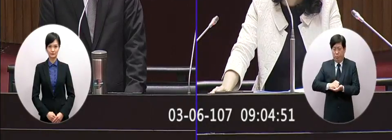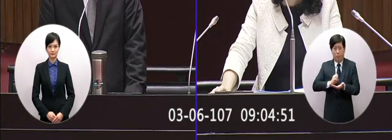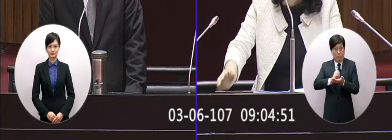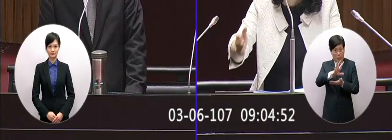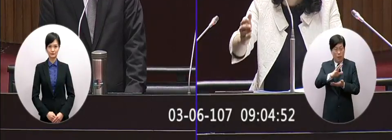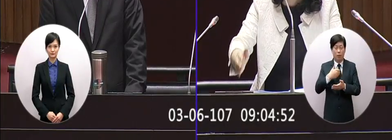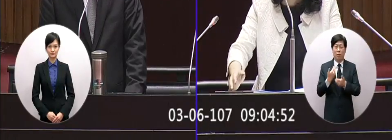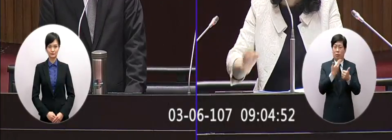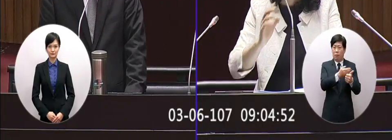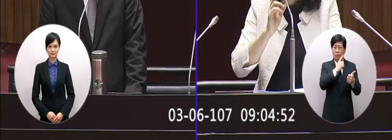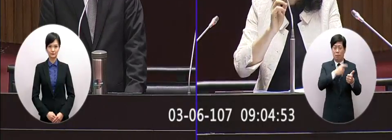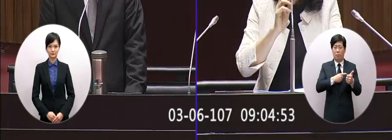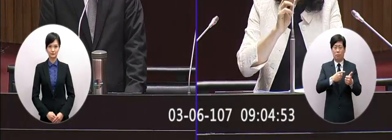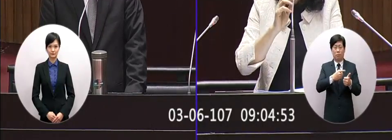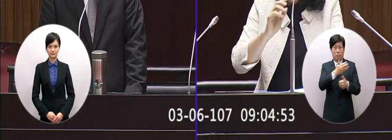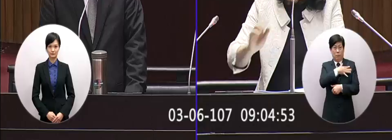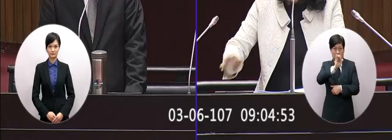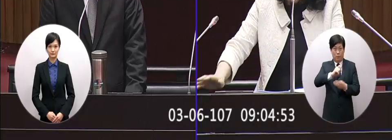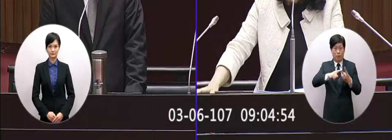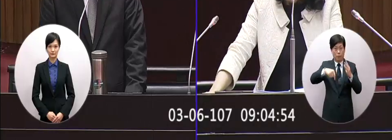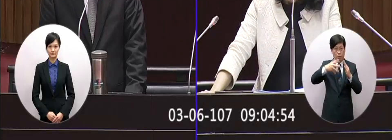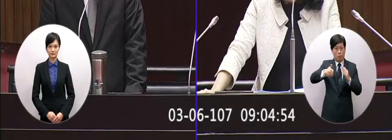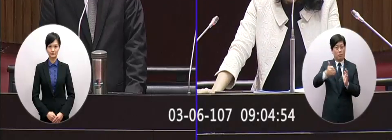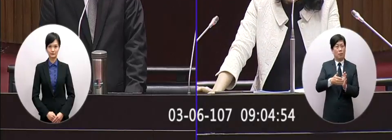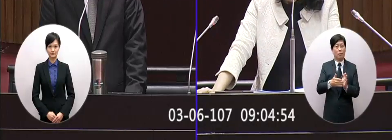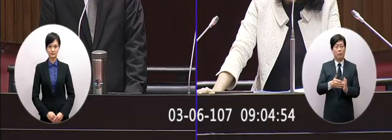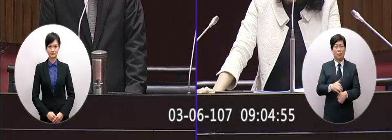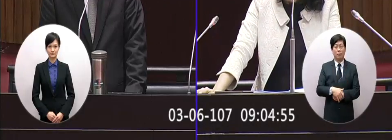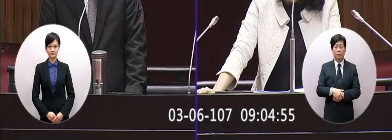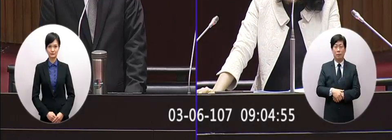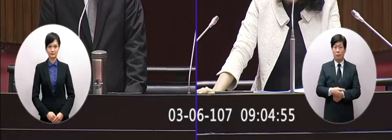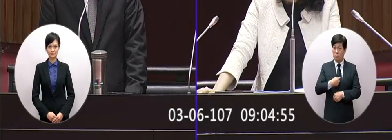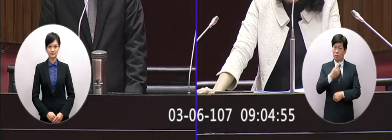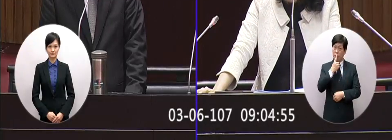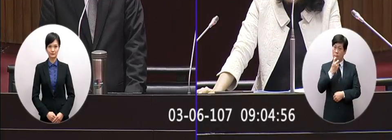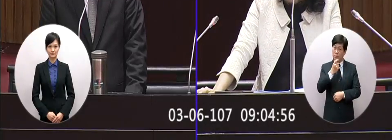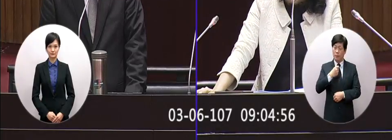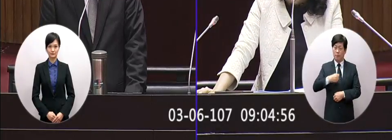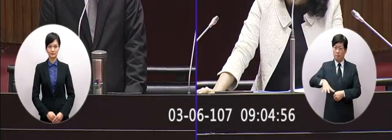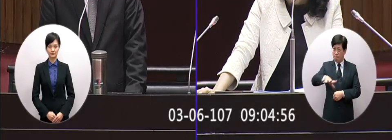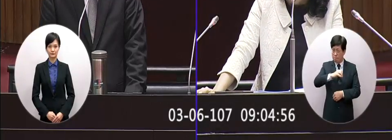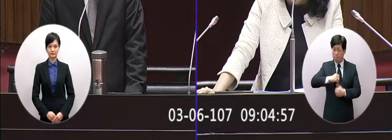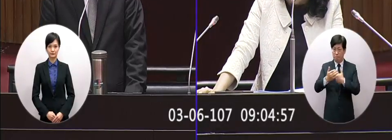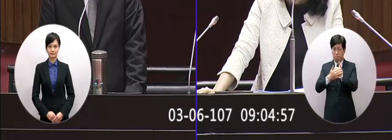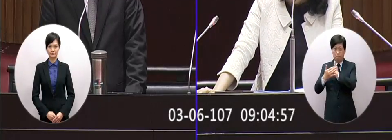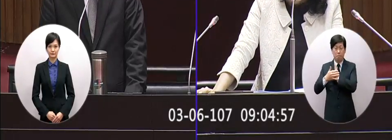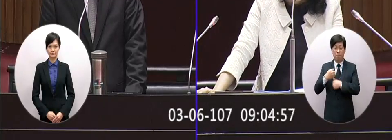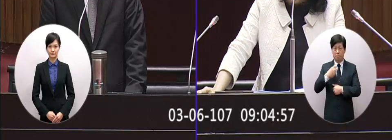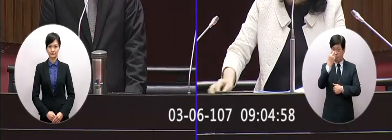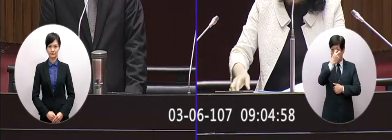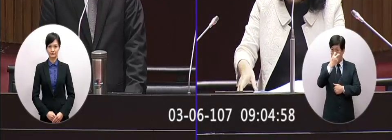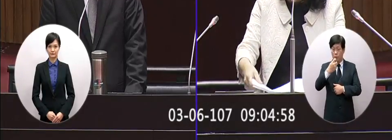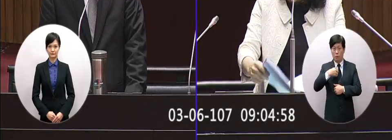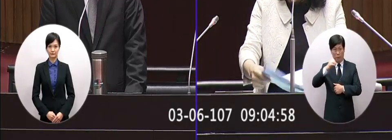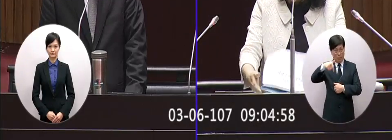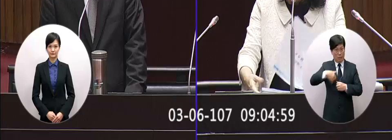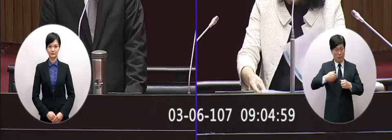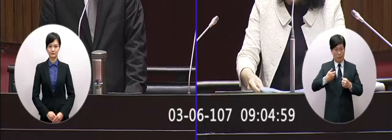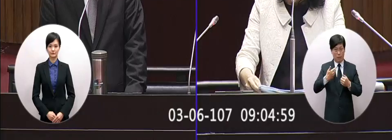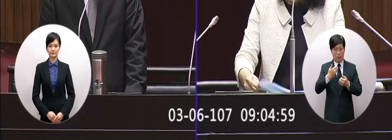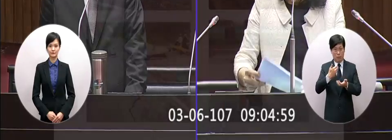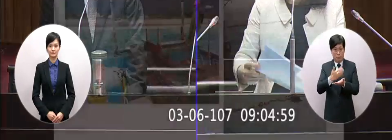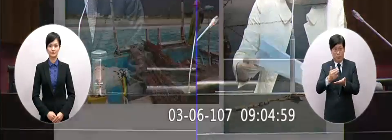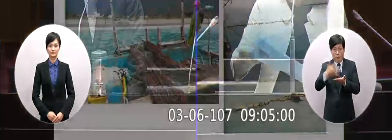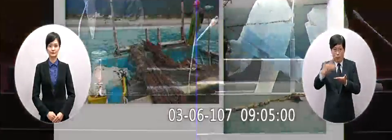的这个主委还有我们院长手上了。那对于我们中央协助全面来检视我们地下排水的系统的